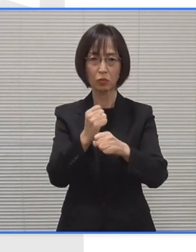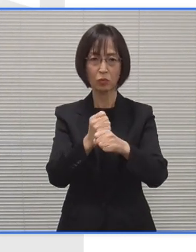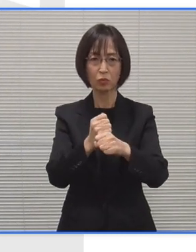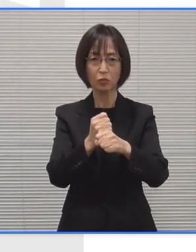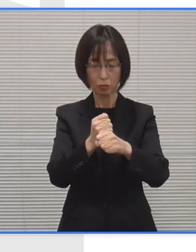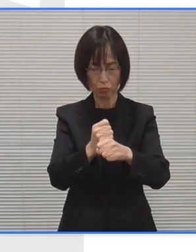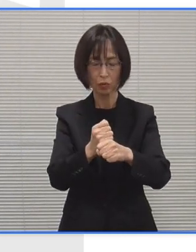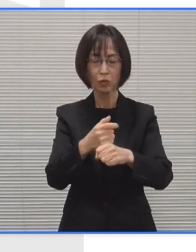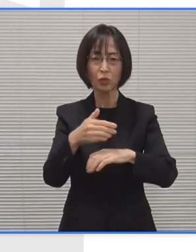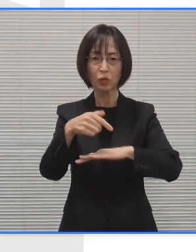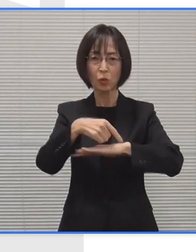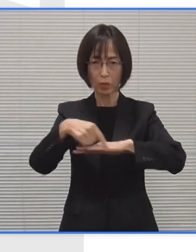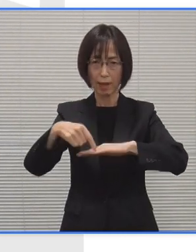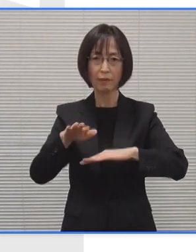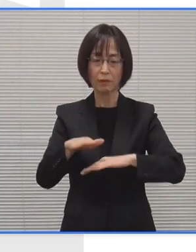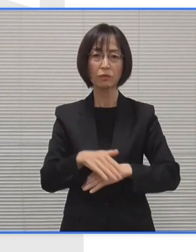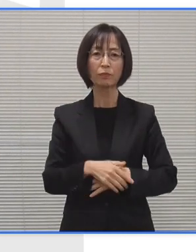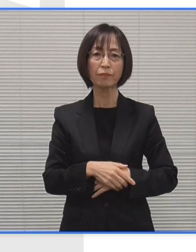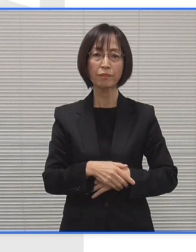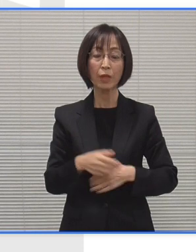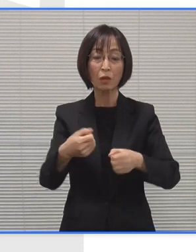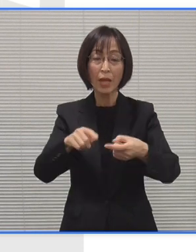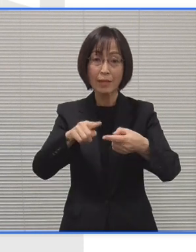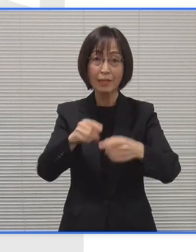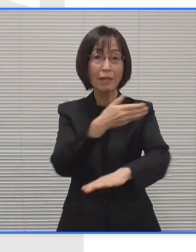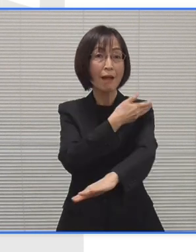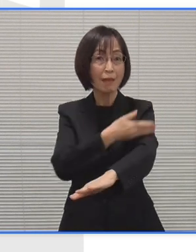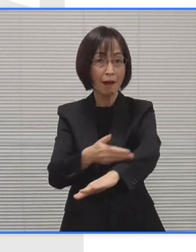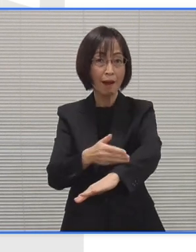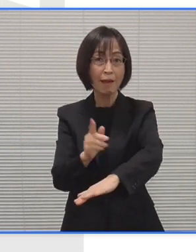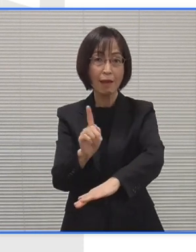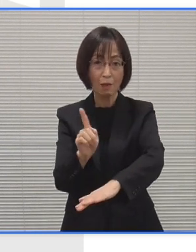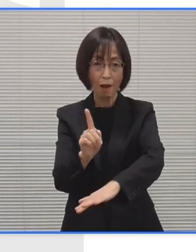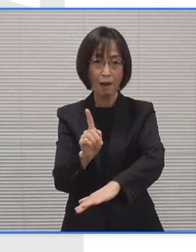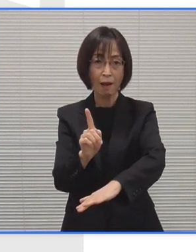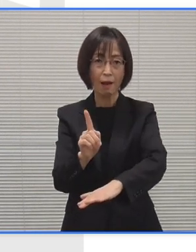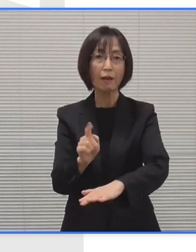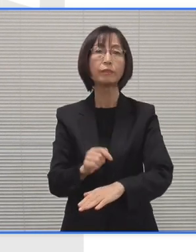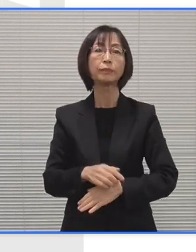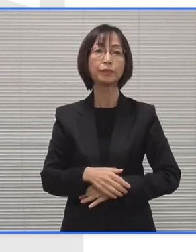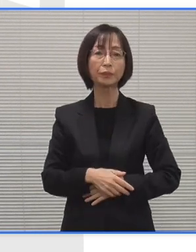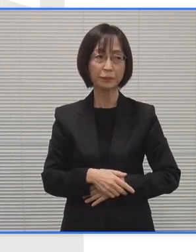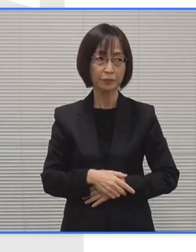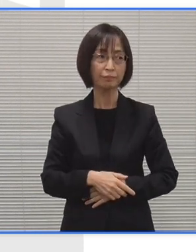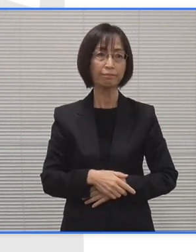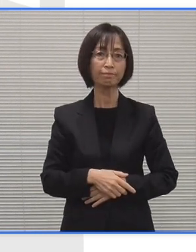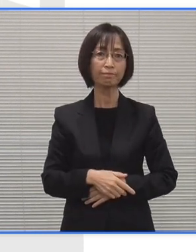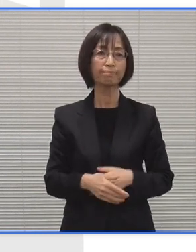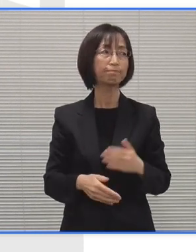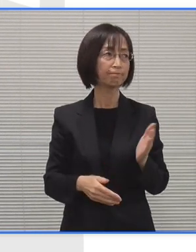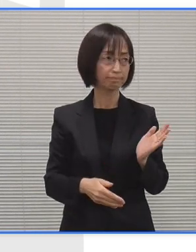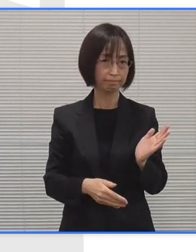くことにしております。具体的な流れが次にございます。